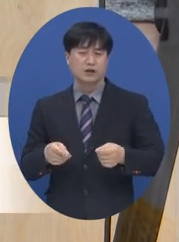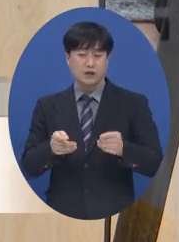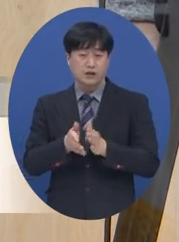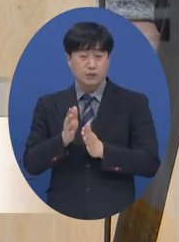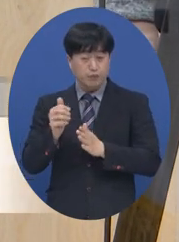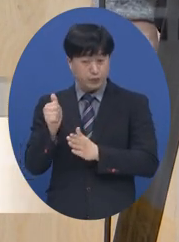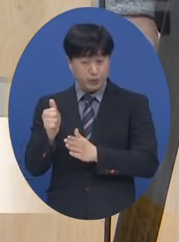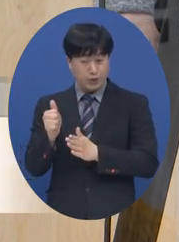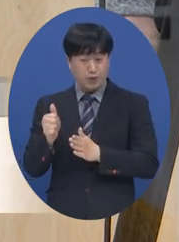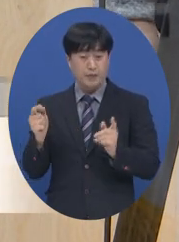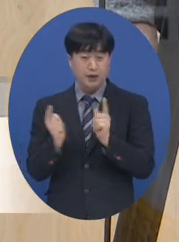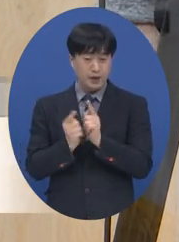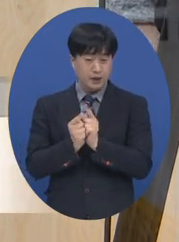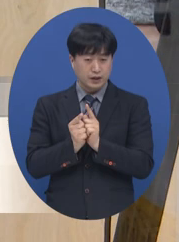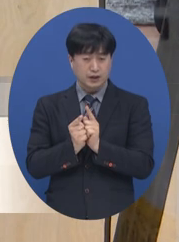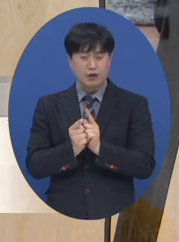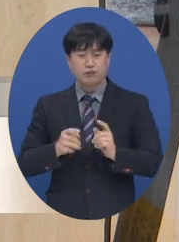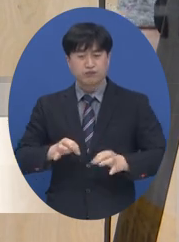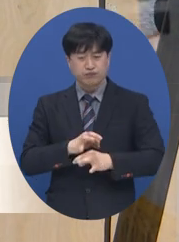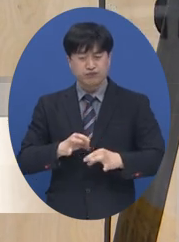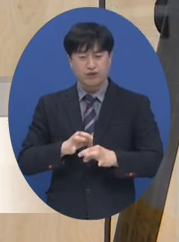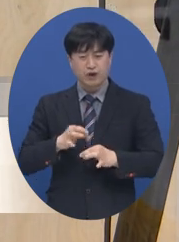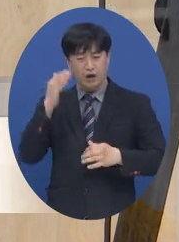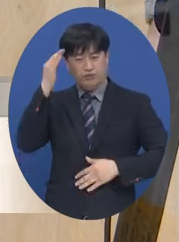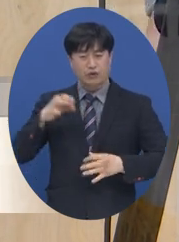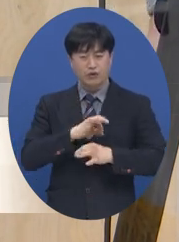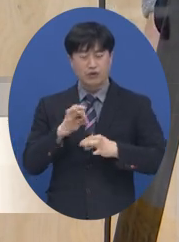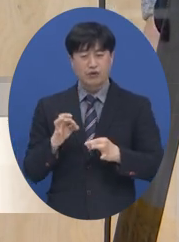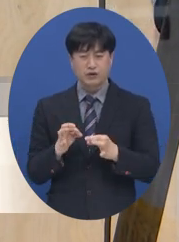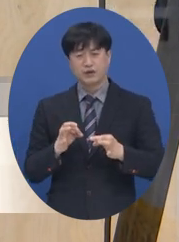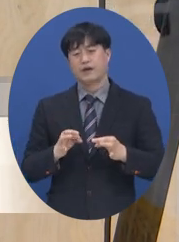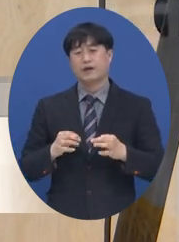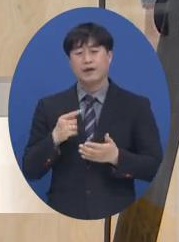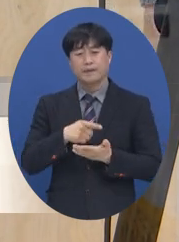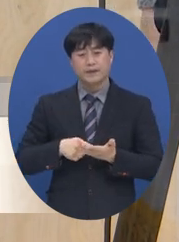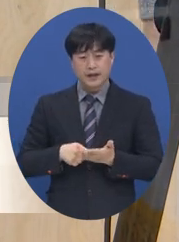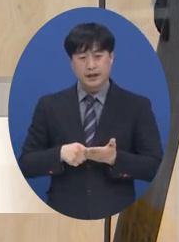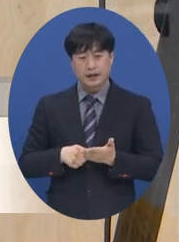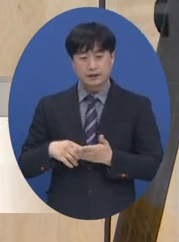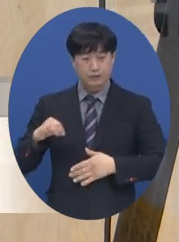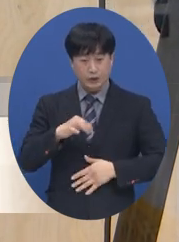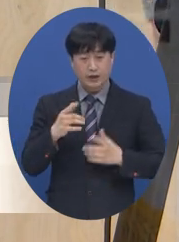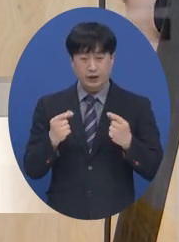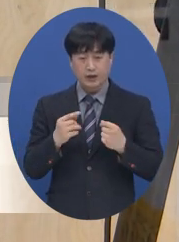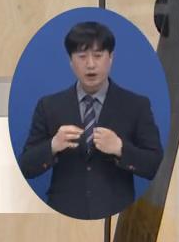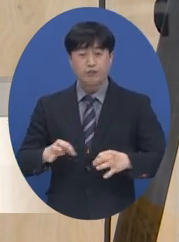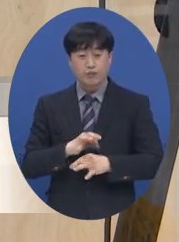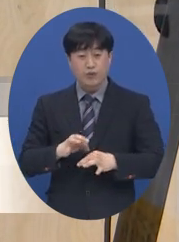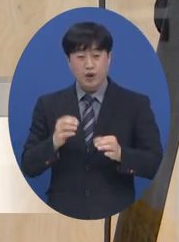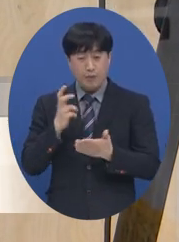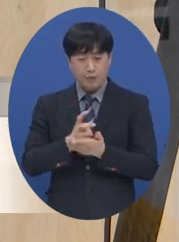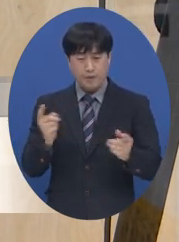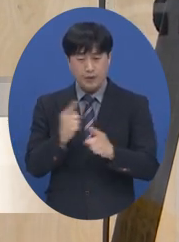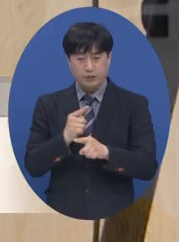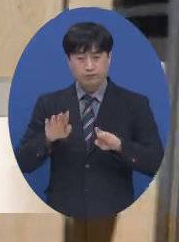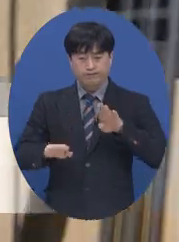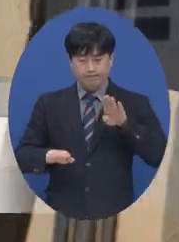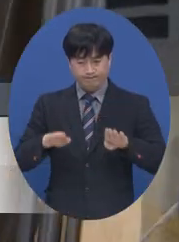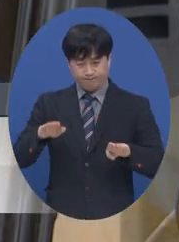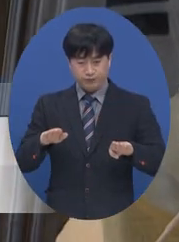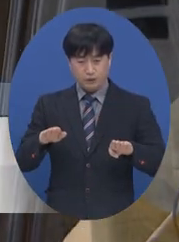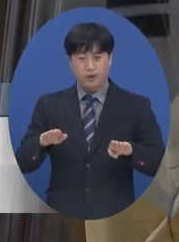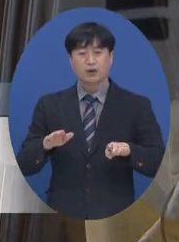부당행위들은 우리나라 경제 생태계를 해치는 기생충입니다. 불합리한 제도 개선, 힘의 균형을 바로잡아 기울어진 운동장을 바로